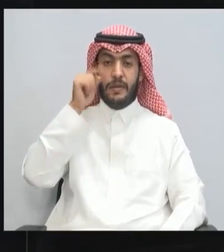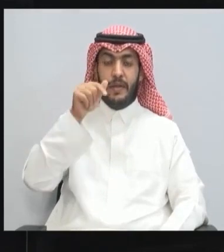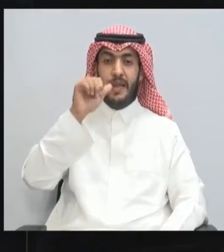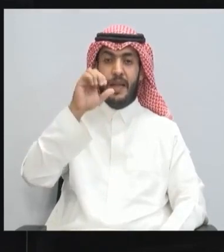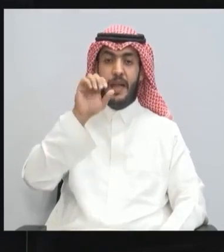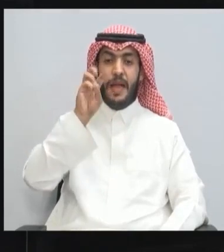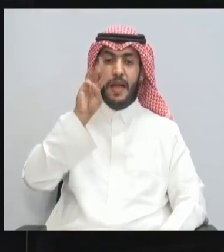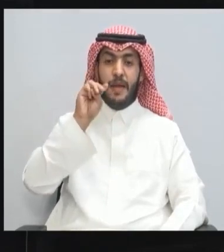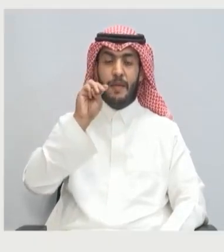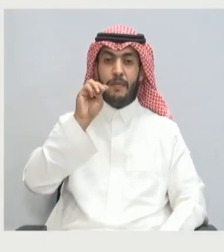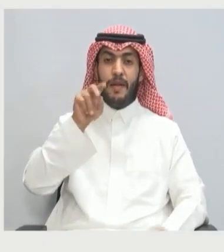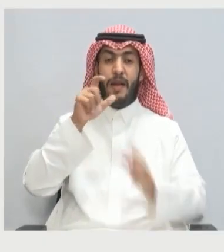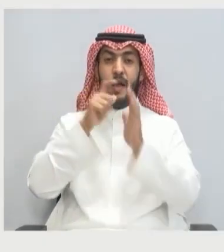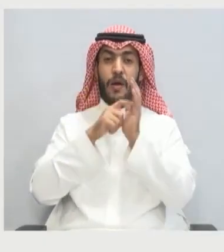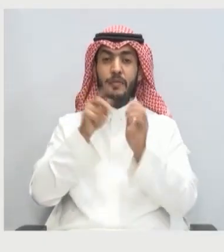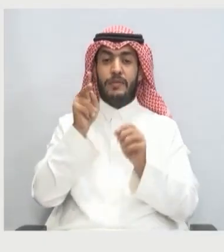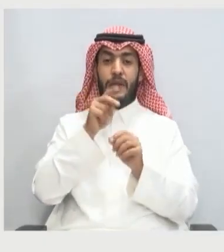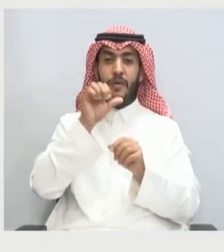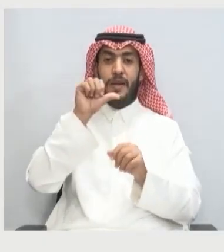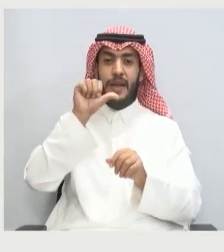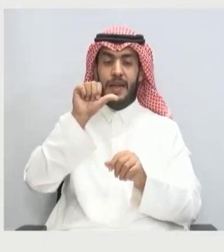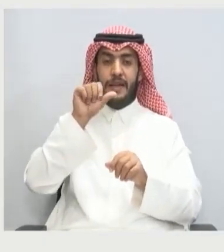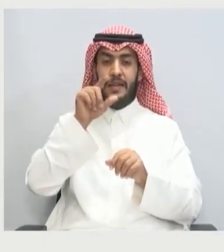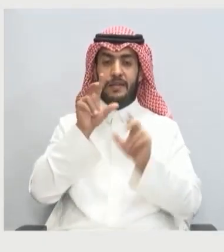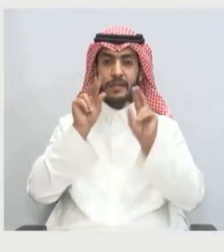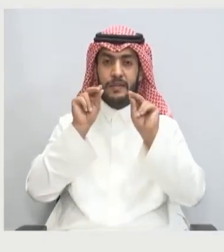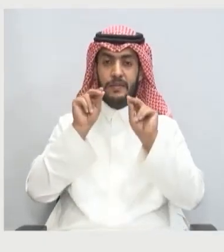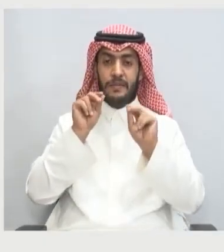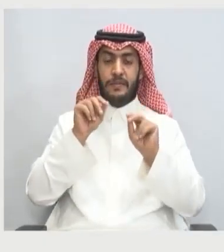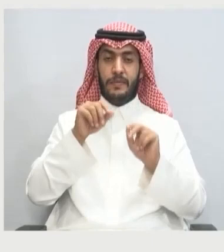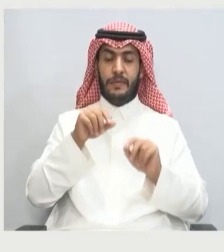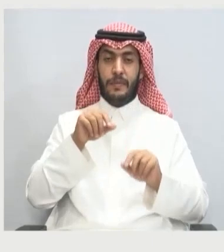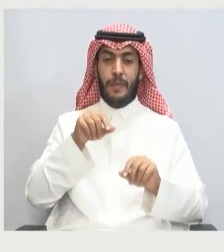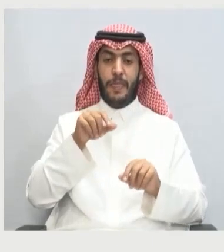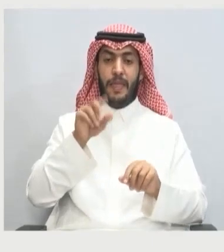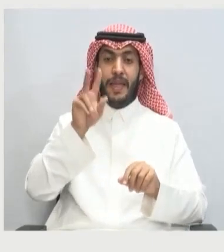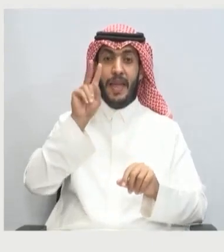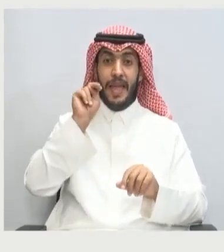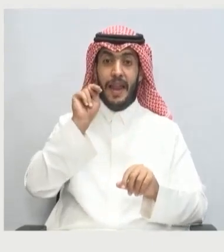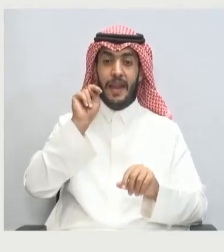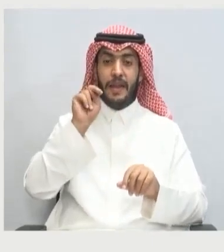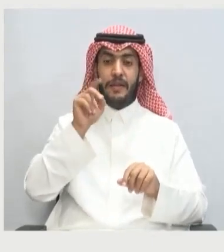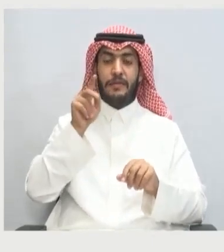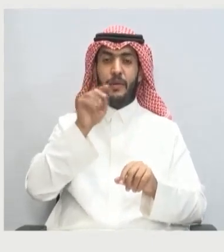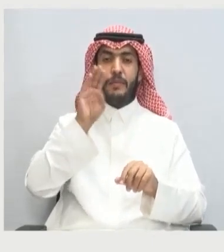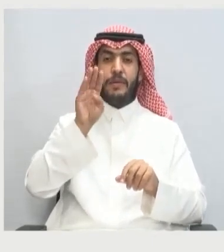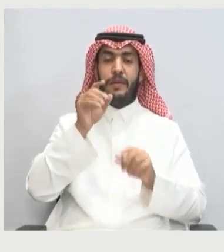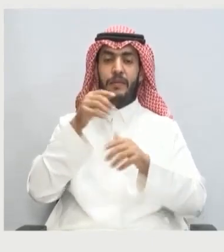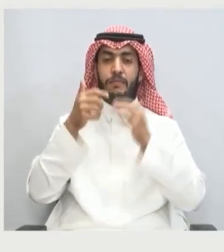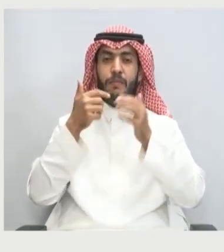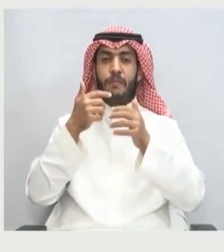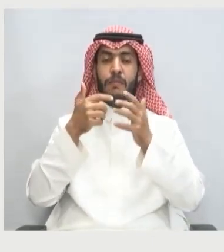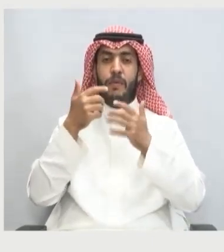الام في القانون تساوي الا a وهو معامل الماده الاولى ستكون ال n هي البي وهي معامل الماده